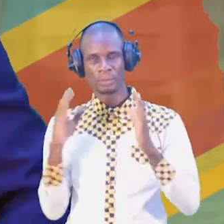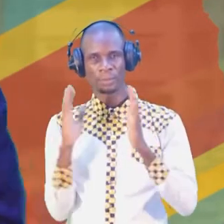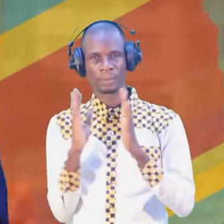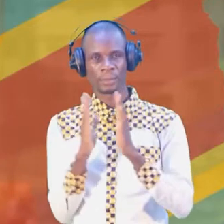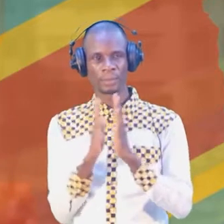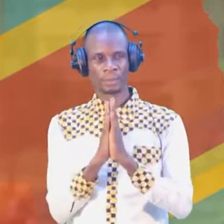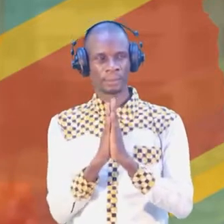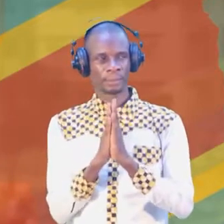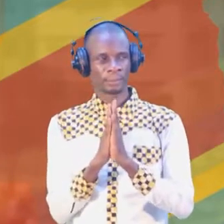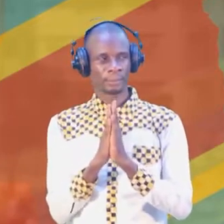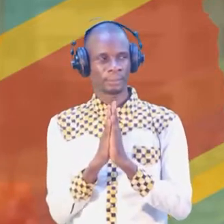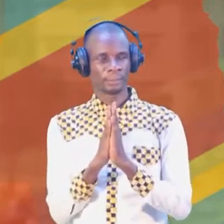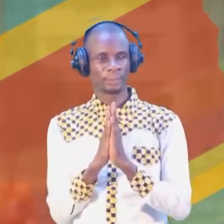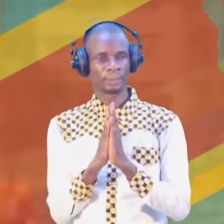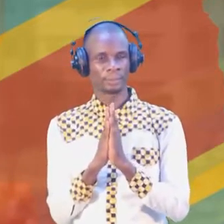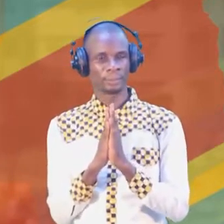Amen.